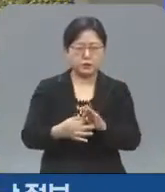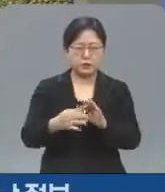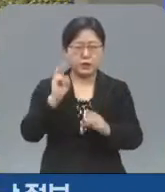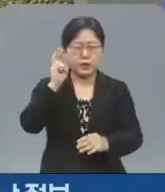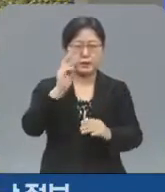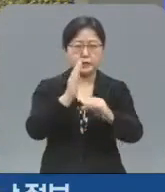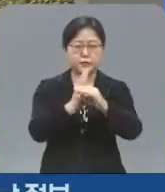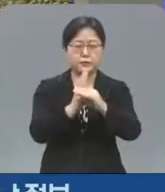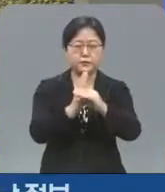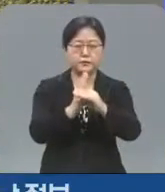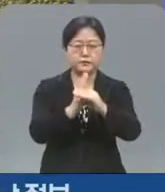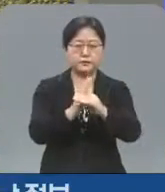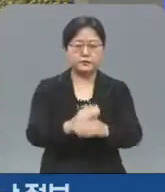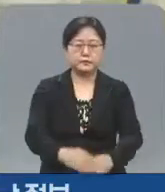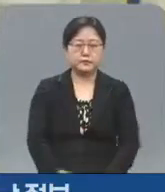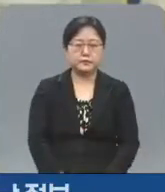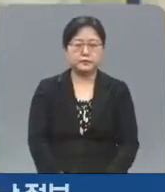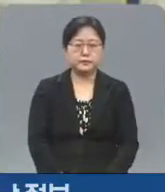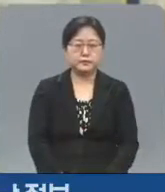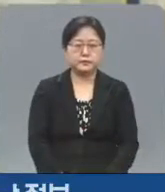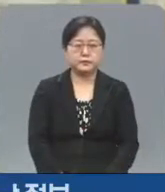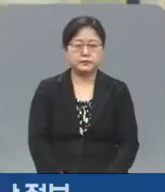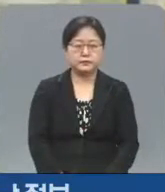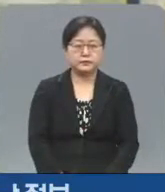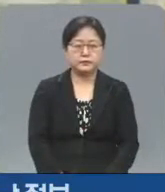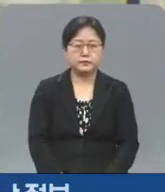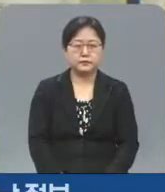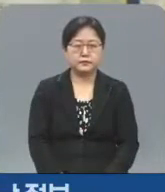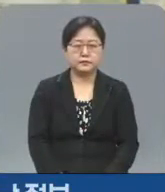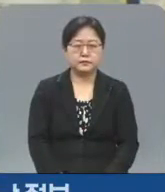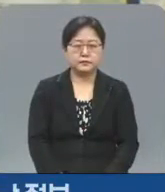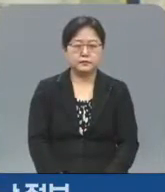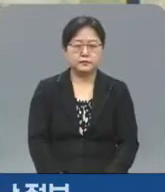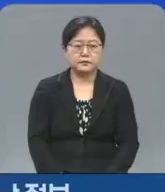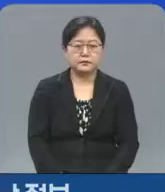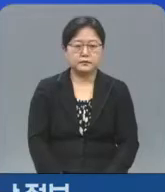것으로 전망했습니다. KBS 뉴스 민소은입니다.